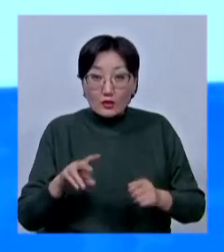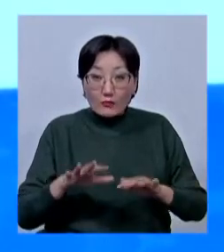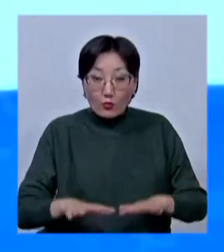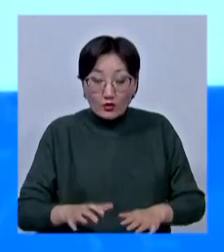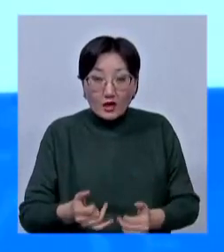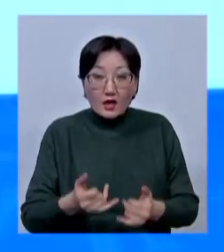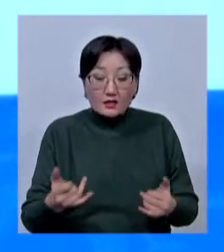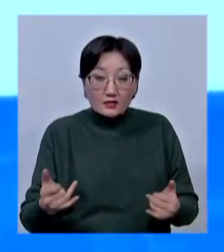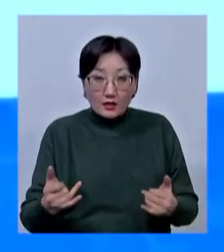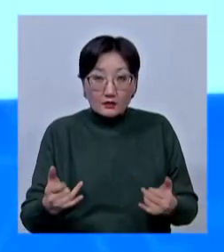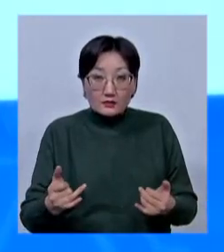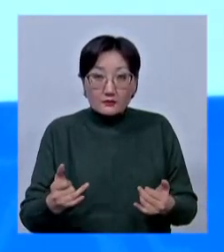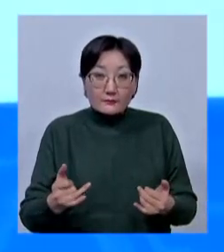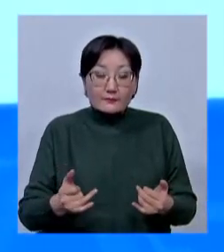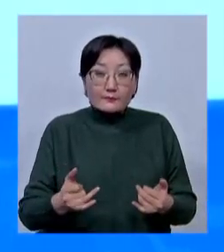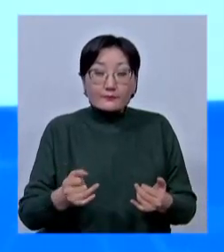арналған.